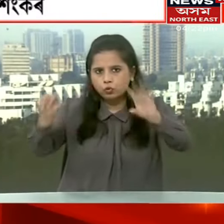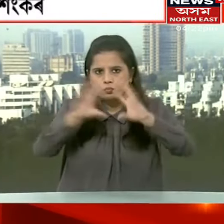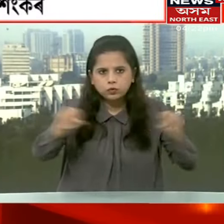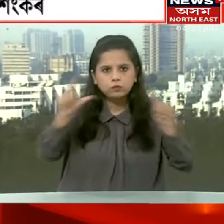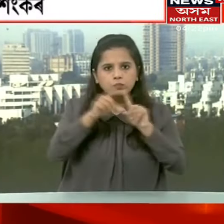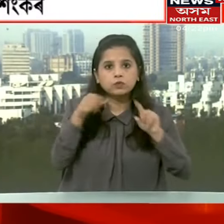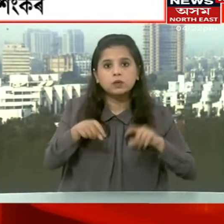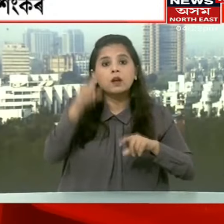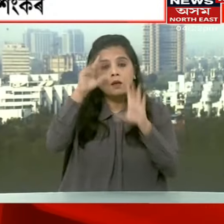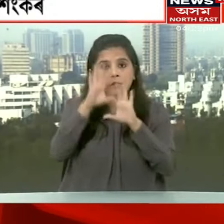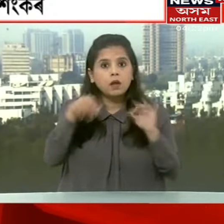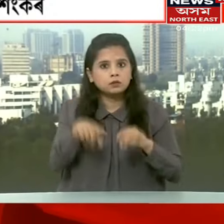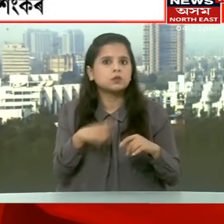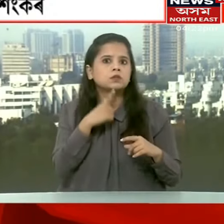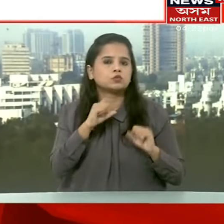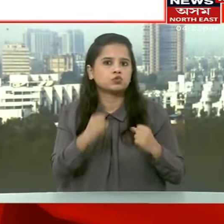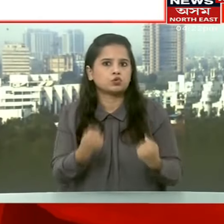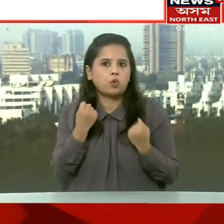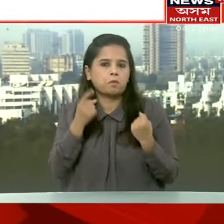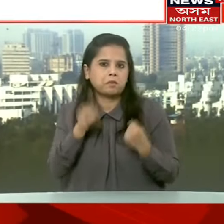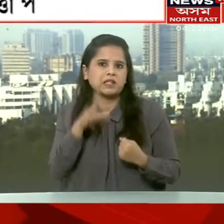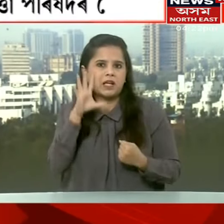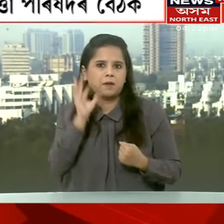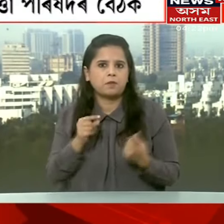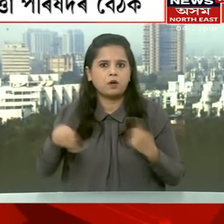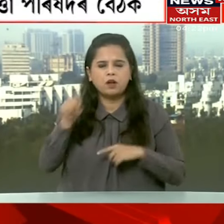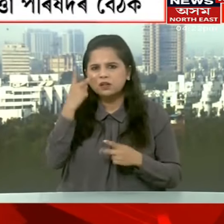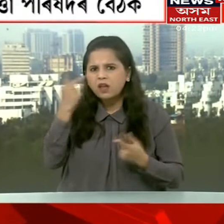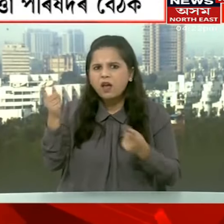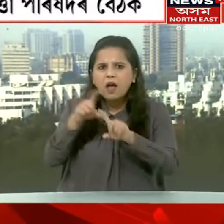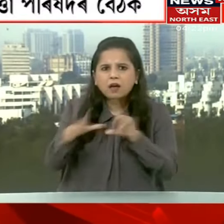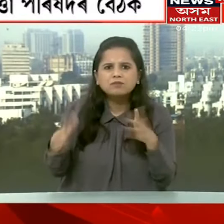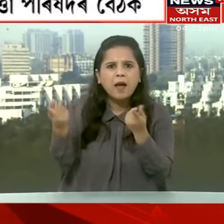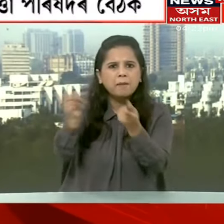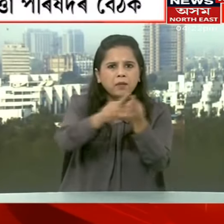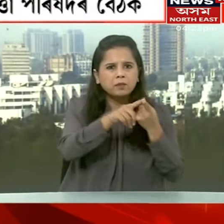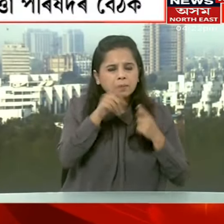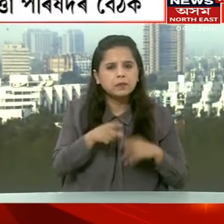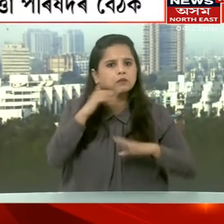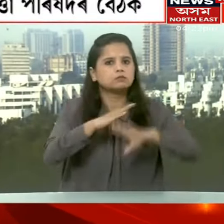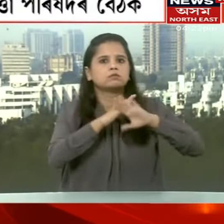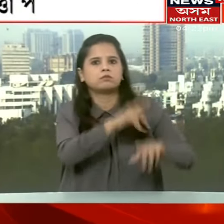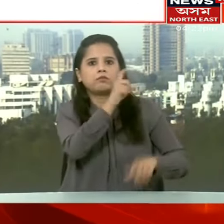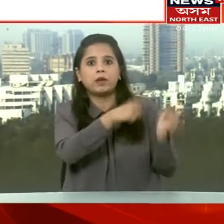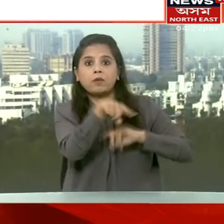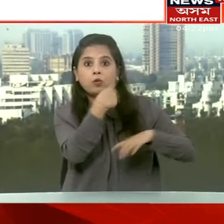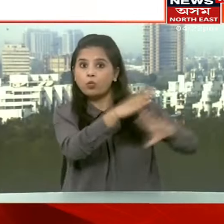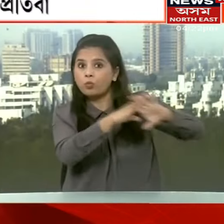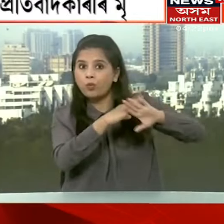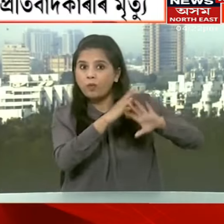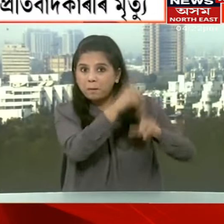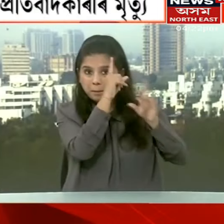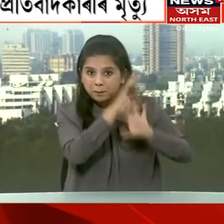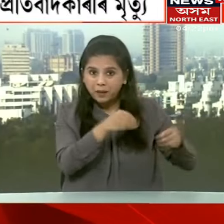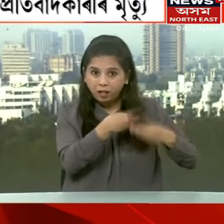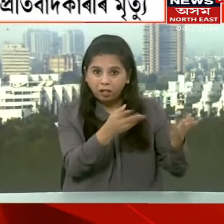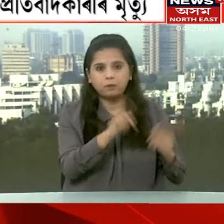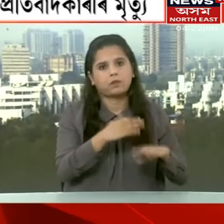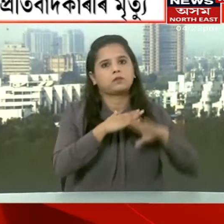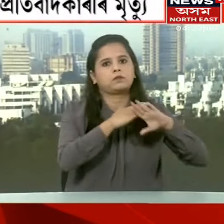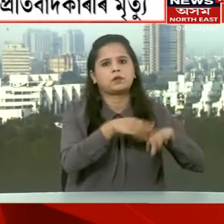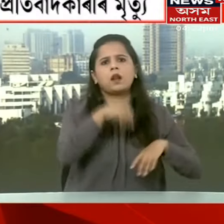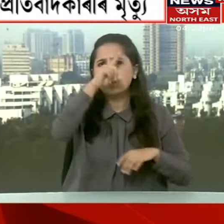स्थापना अब अधिक जटिल हो गई है, इसलिए शांति रक्षकों को सुरक्षित रखने की क्षमता बढ़ाना भी आवश्यक है। जयशंकर ने कहा कि